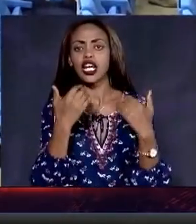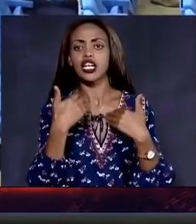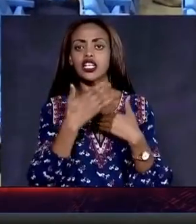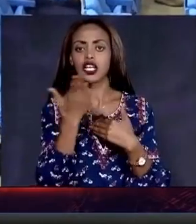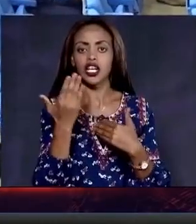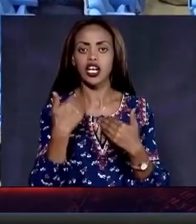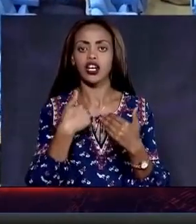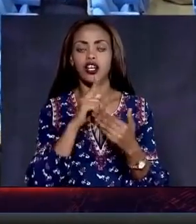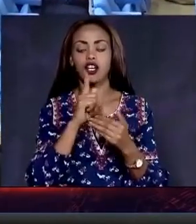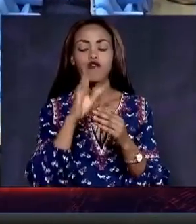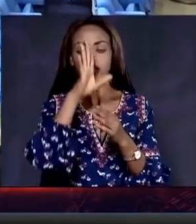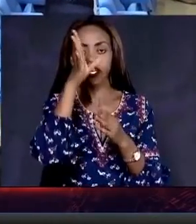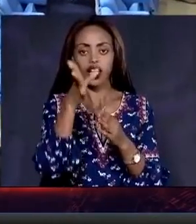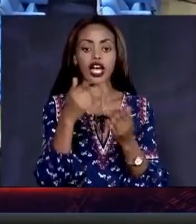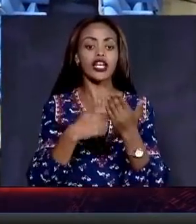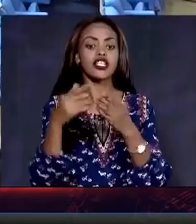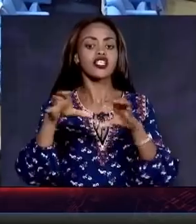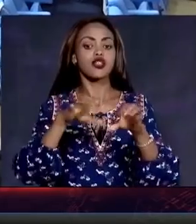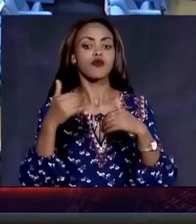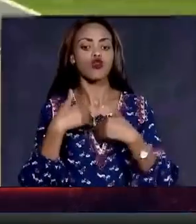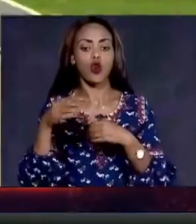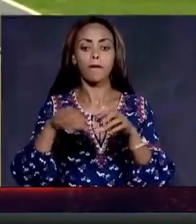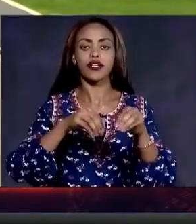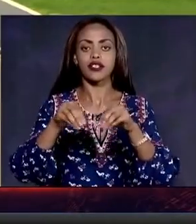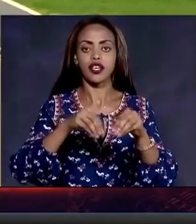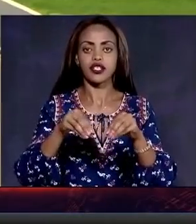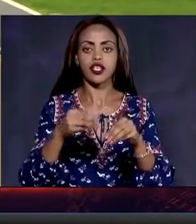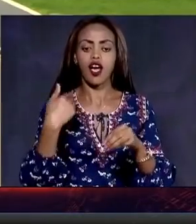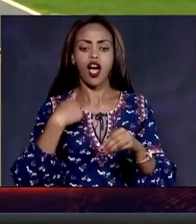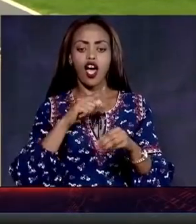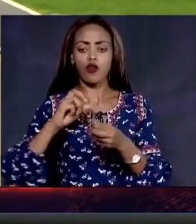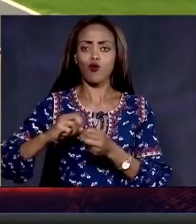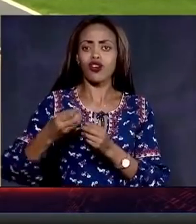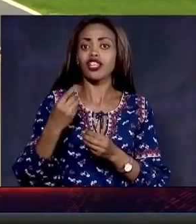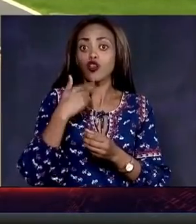تات فتیر که، نتی ز قبر زلوم منکس قاس، آن